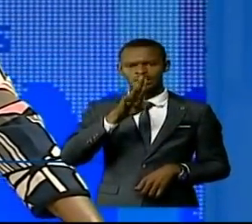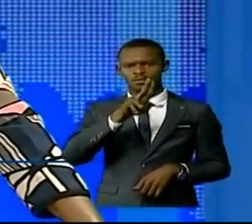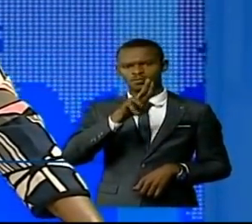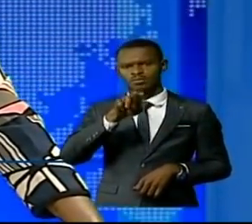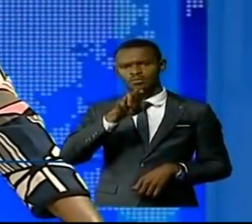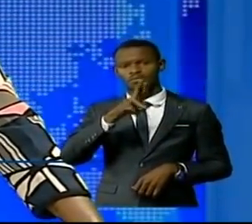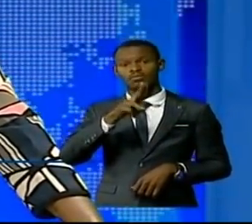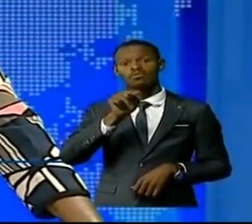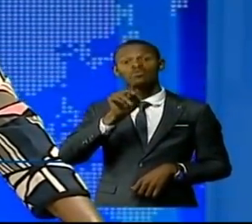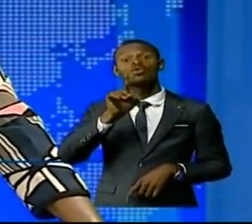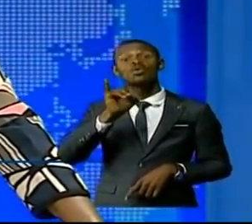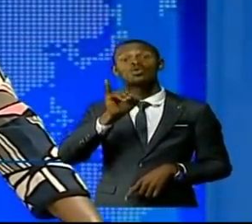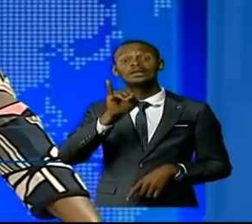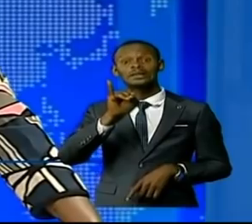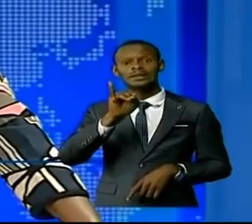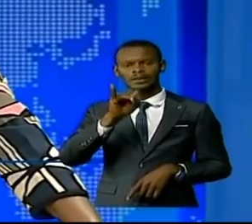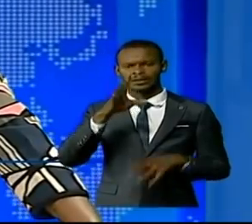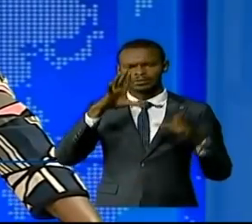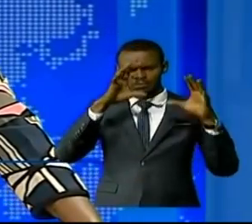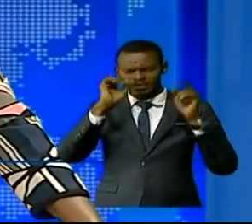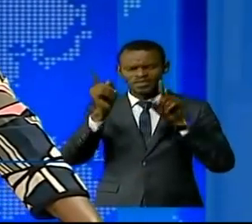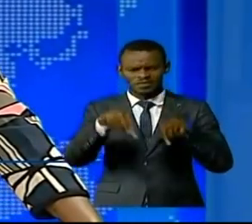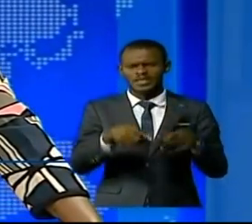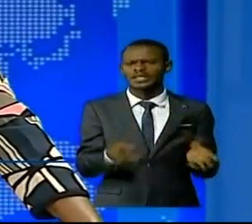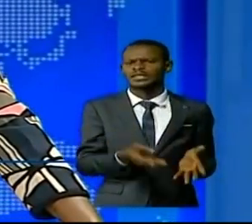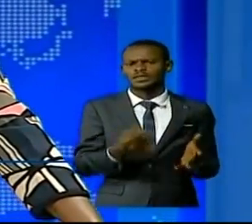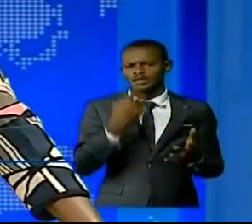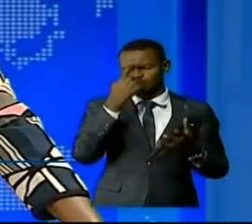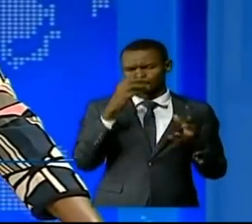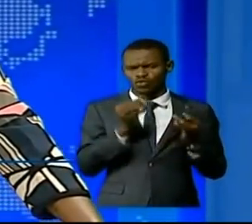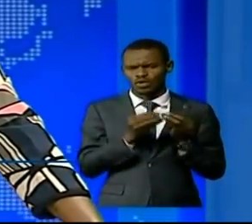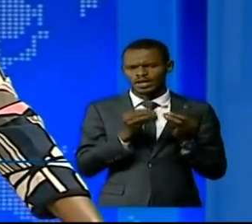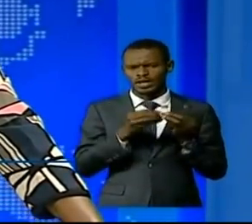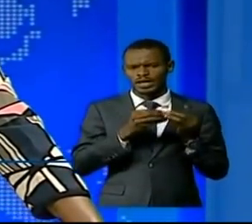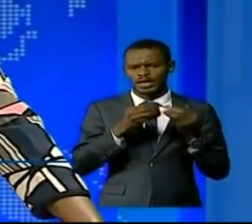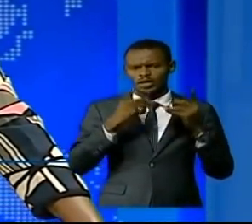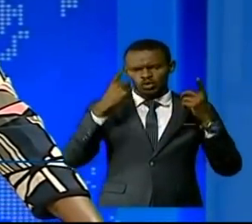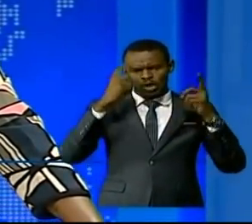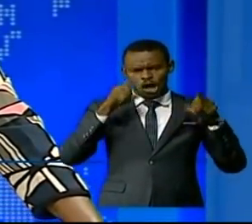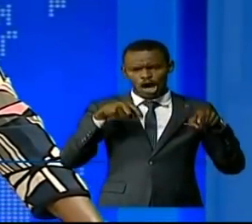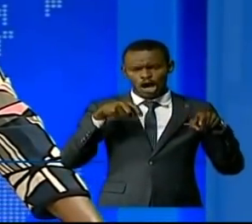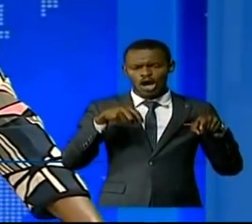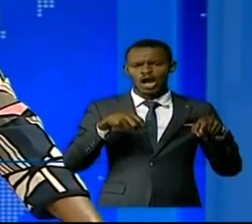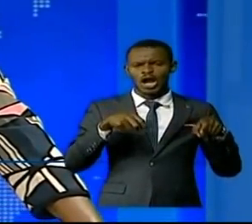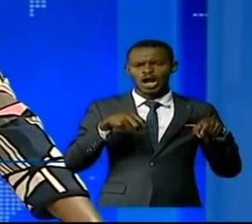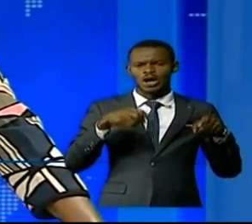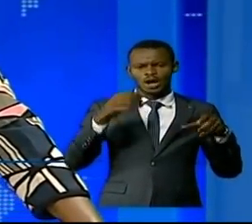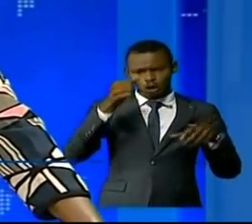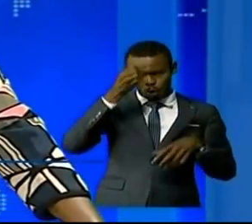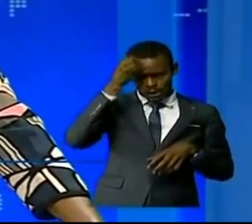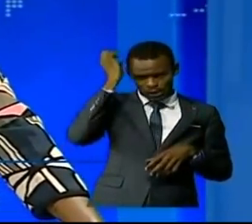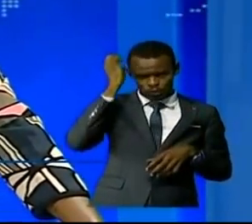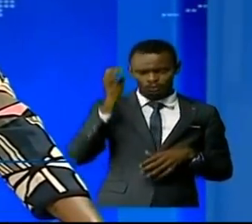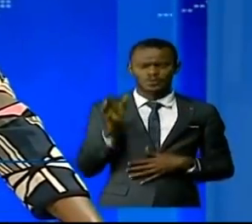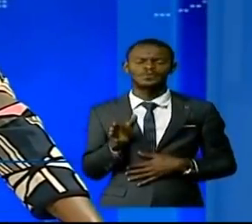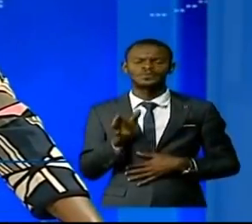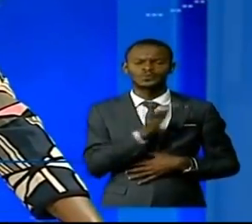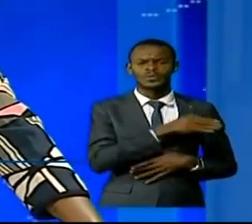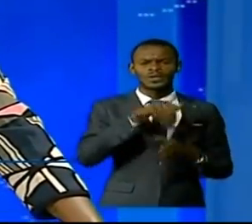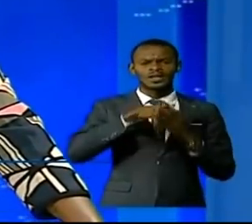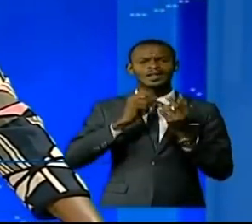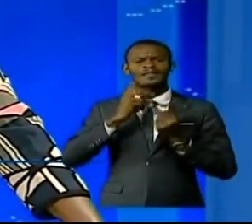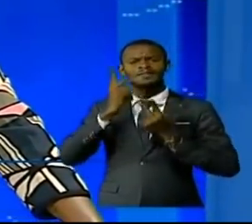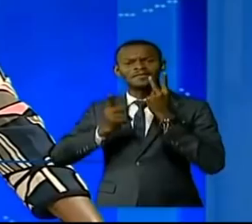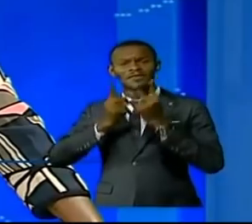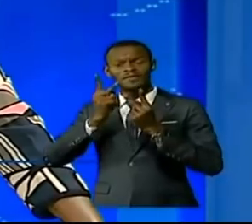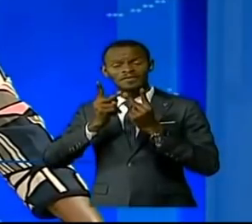Il ne reste plus que 45 jours pour achever la construction du marché moderne dénommé Denise Nyakirochi Tshisekedi dans la ville de Kindu, en province du